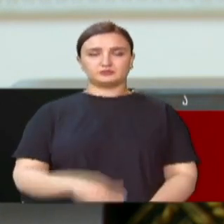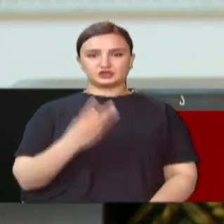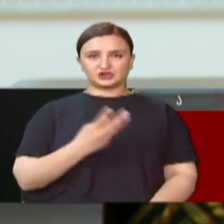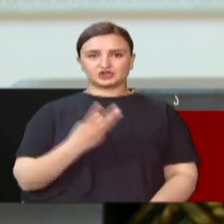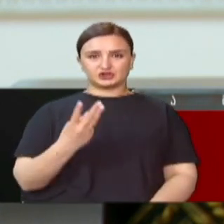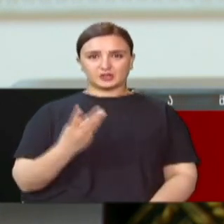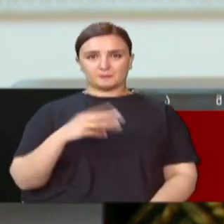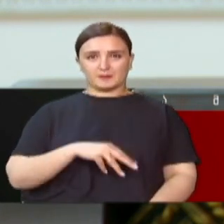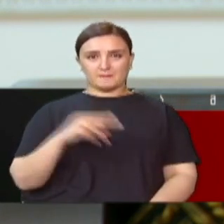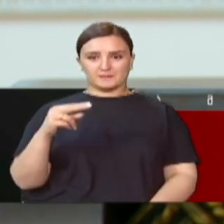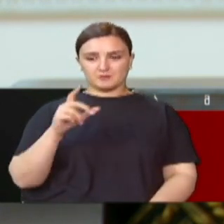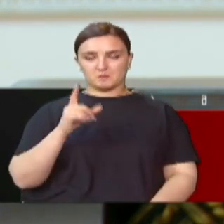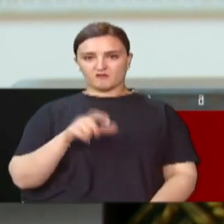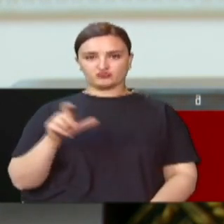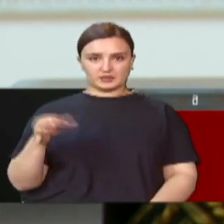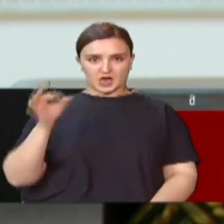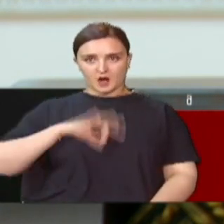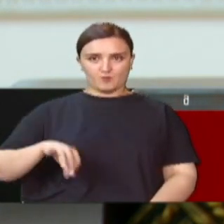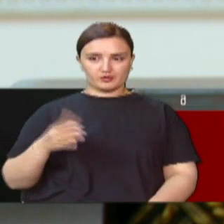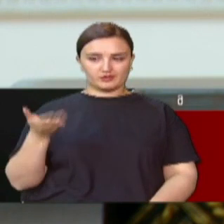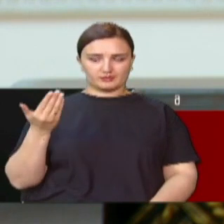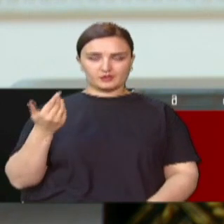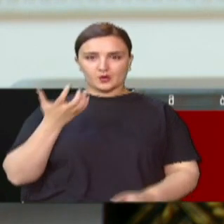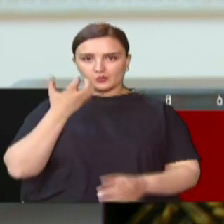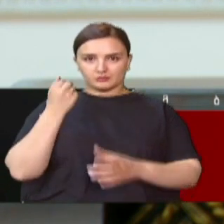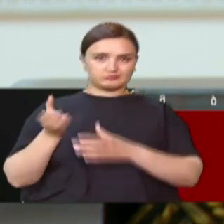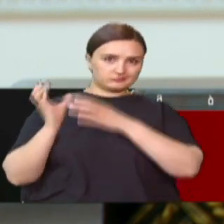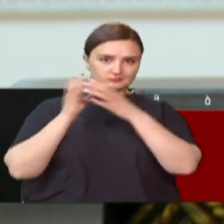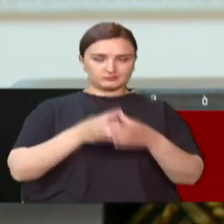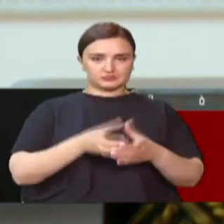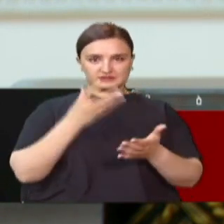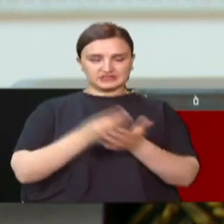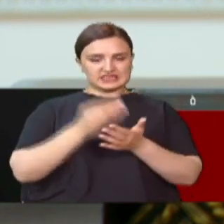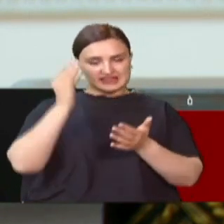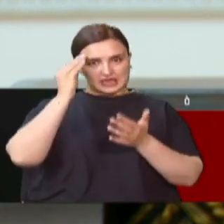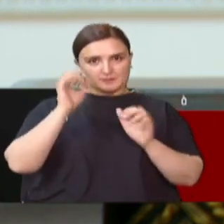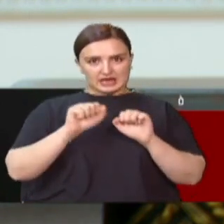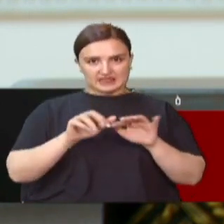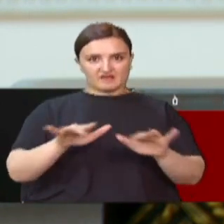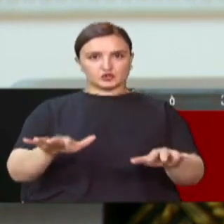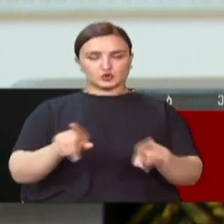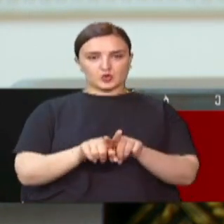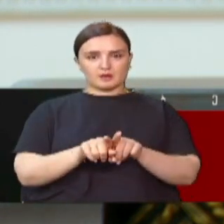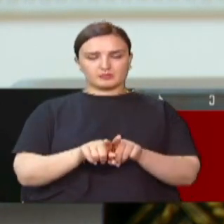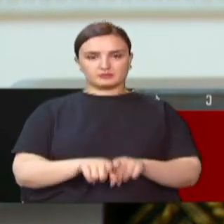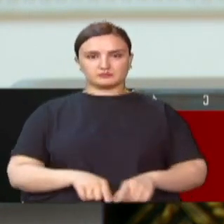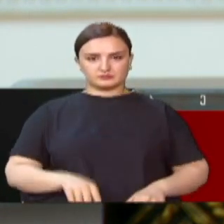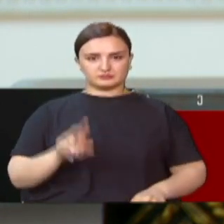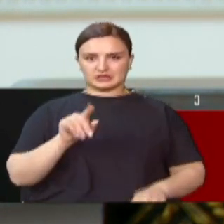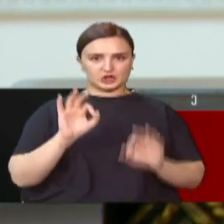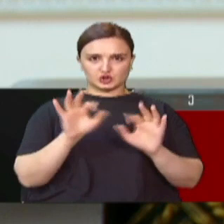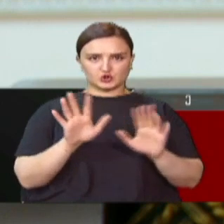pe pirs camoiicene pe mistuis rom, șeni idee bi ganavco, maciol să seti gauco marte bulit să